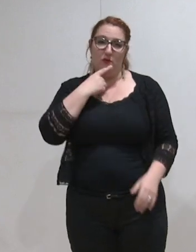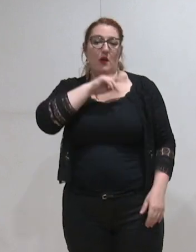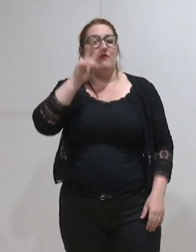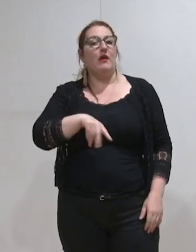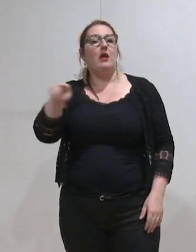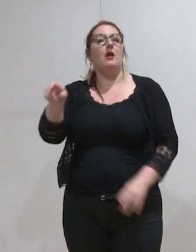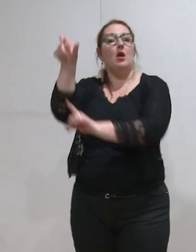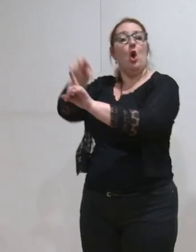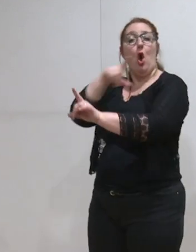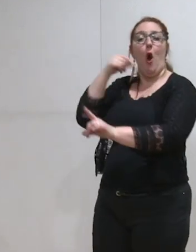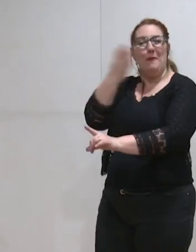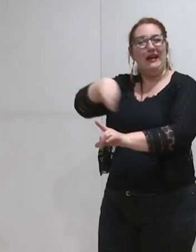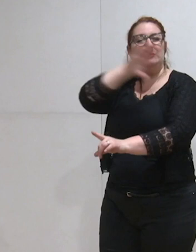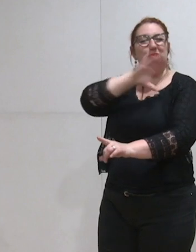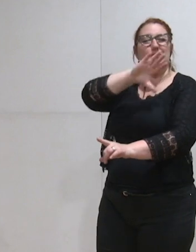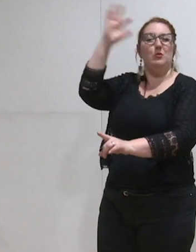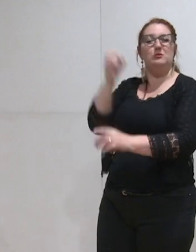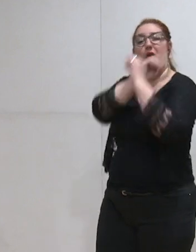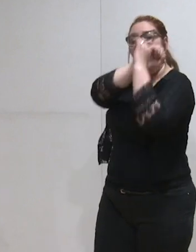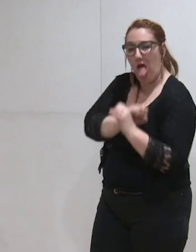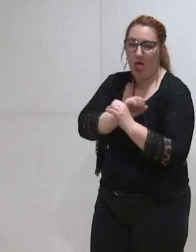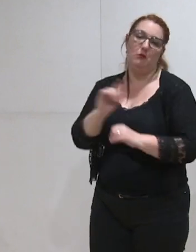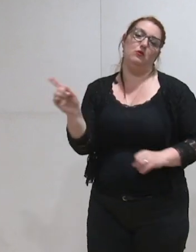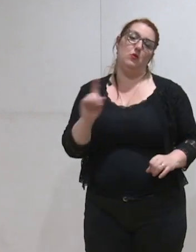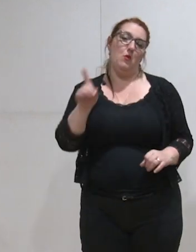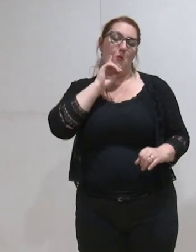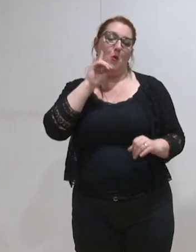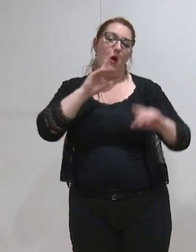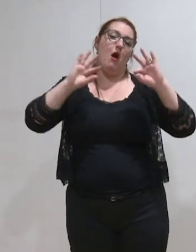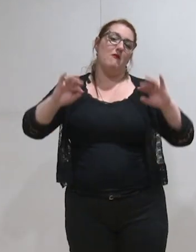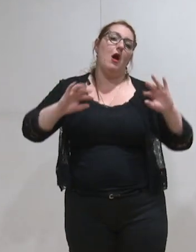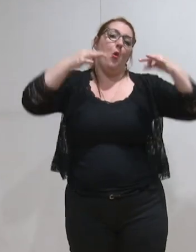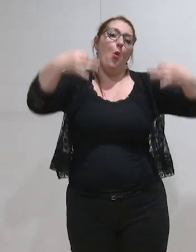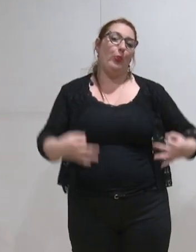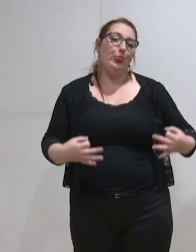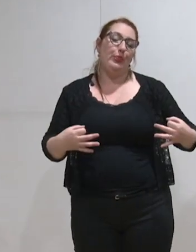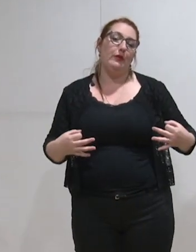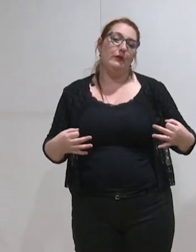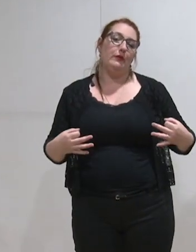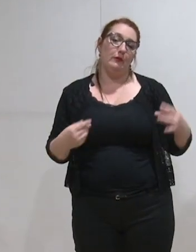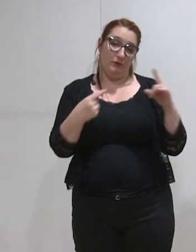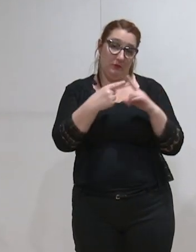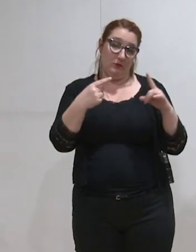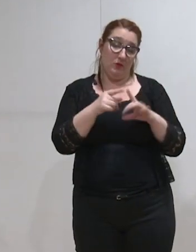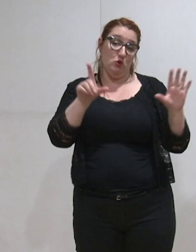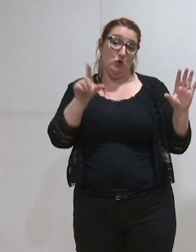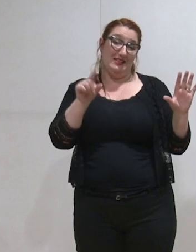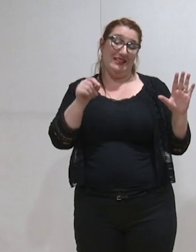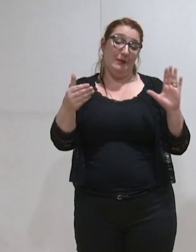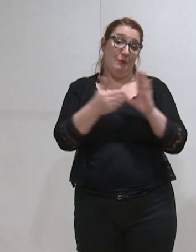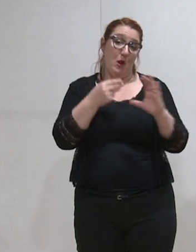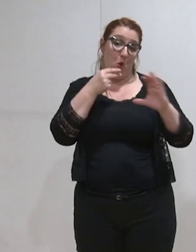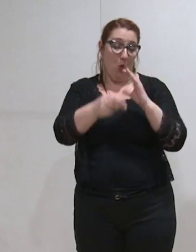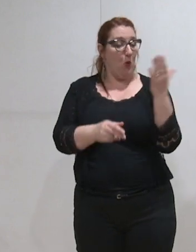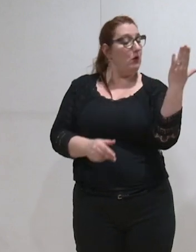porter euh puisque dans les comptes apparaissent plus de 70000 € et que il y